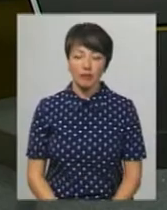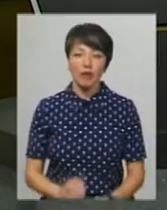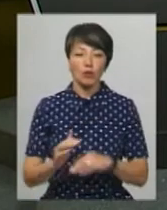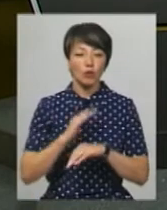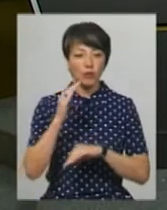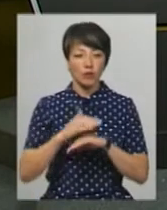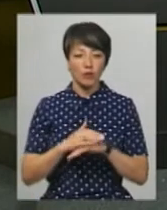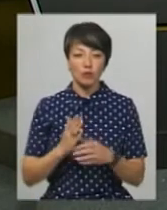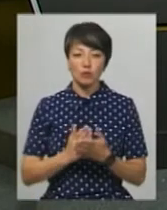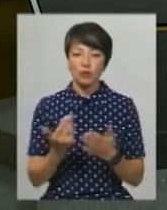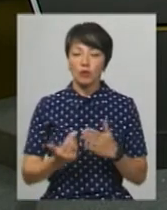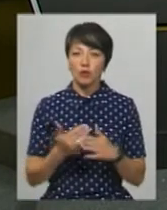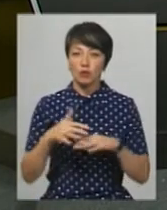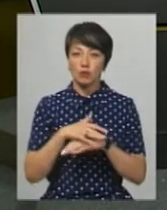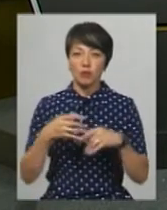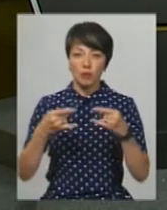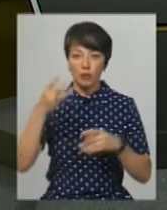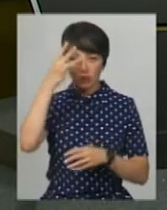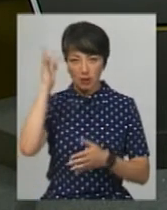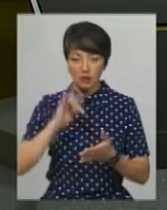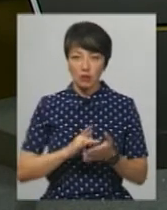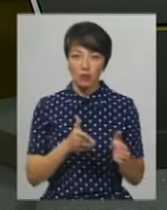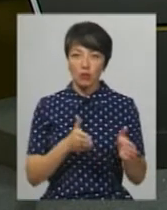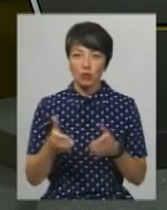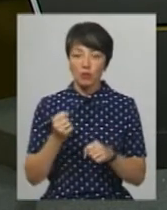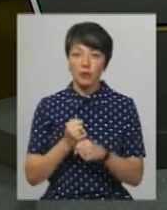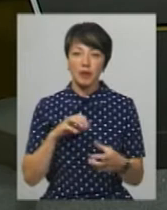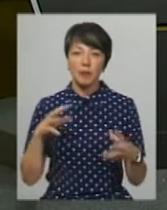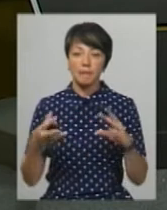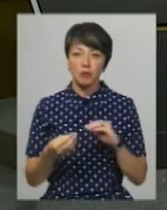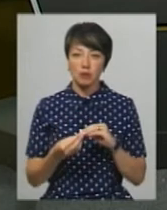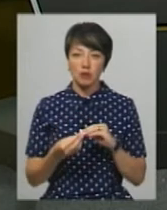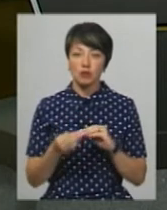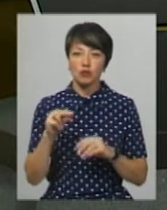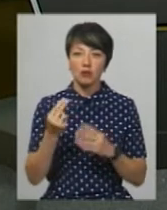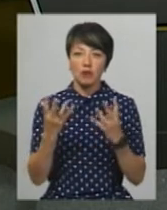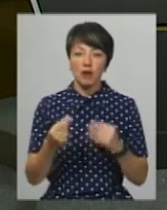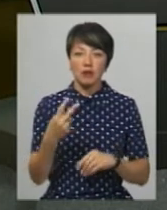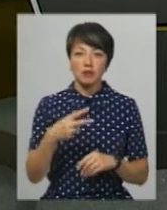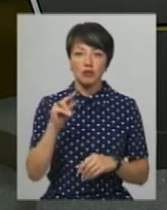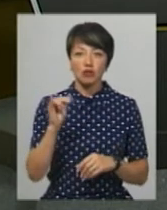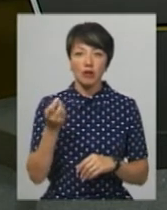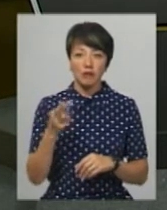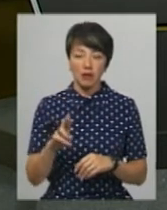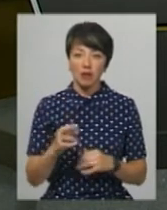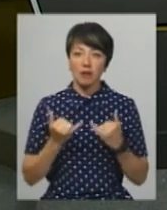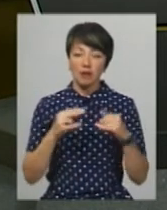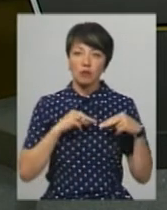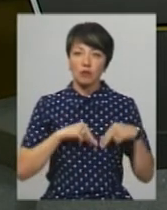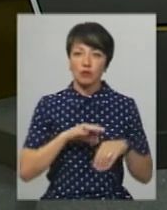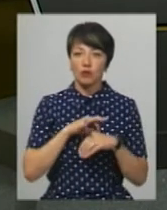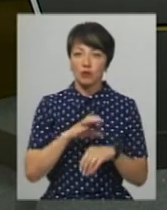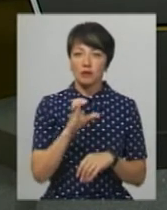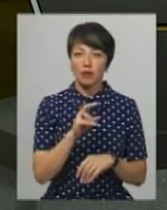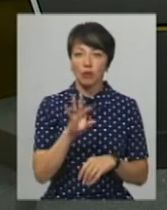Доброго вечора. Служба новин Суспільного мовника «Поділля Центр» готова підбити інформаційний підсумок четверга, 20 червня. В студії працюють